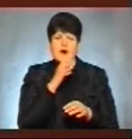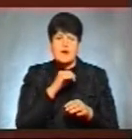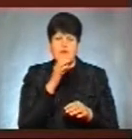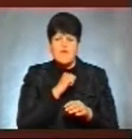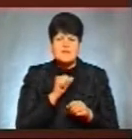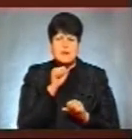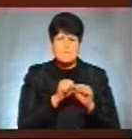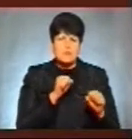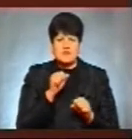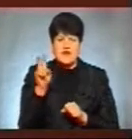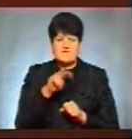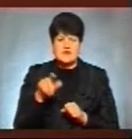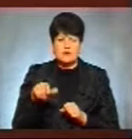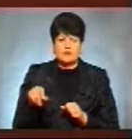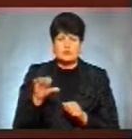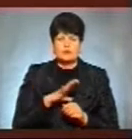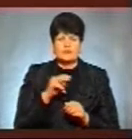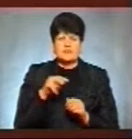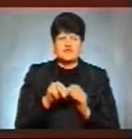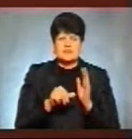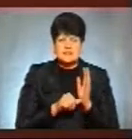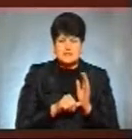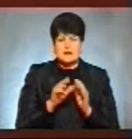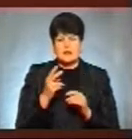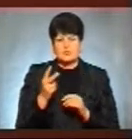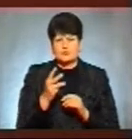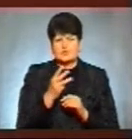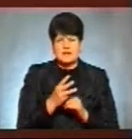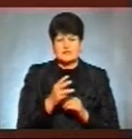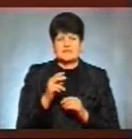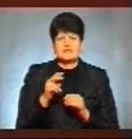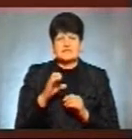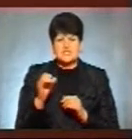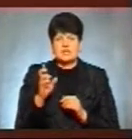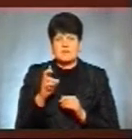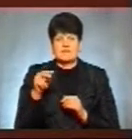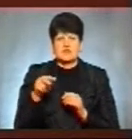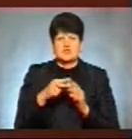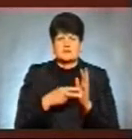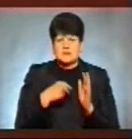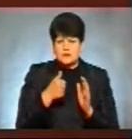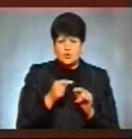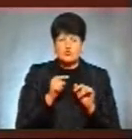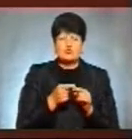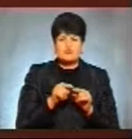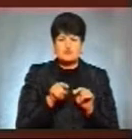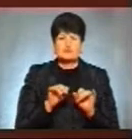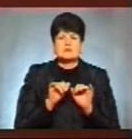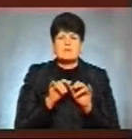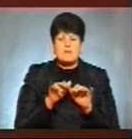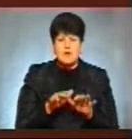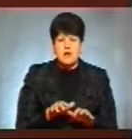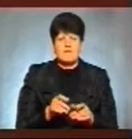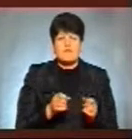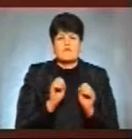вчинили в грудні 2016-го, другий і третій – в січні і березні 2017 року. Цю справу до Тернопільського міськрайонного